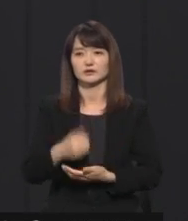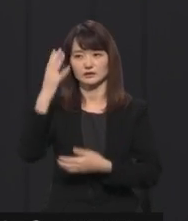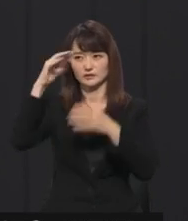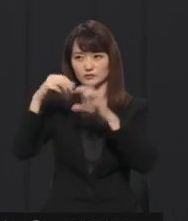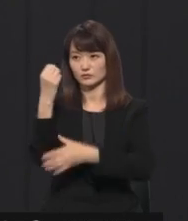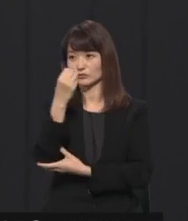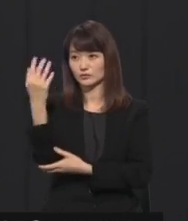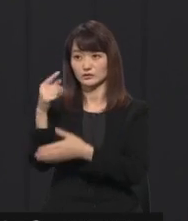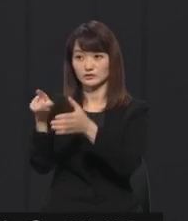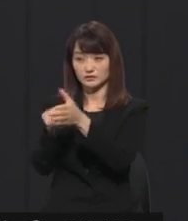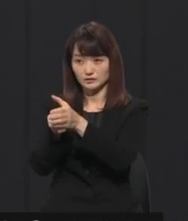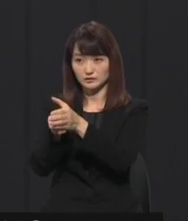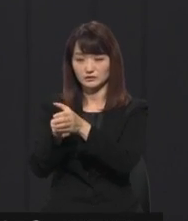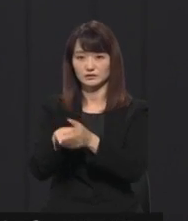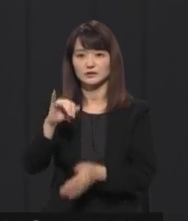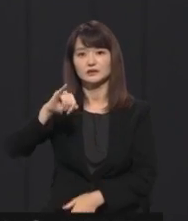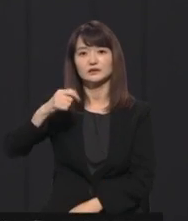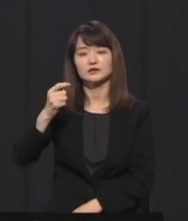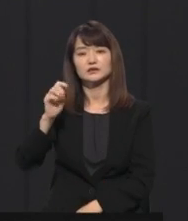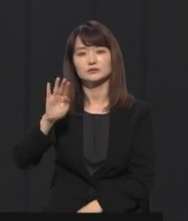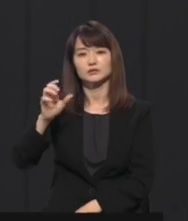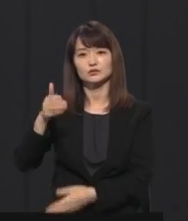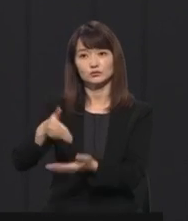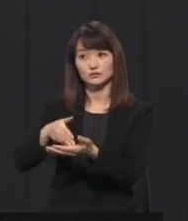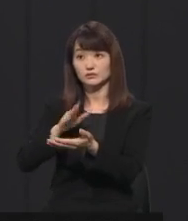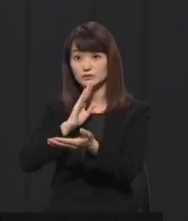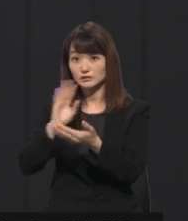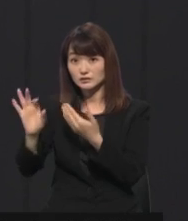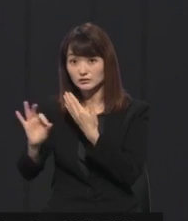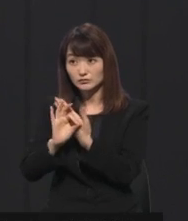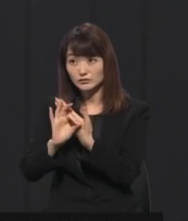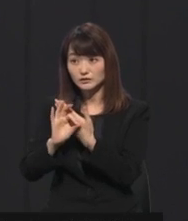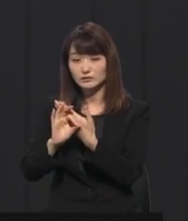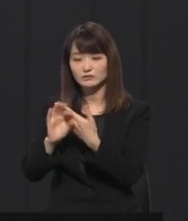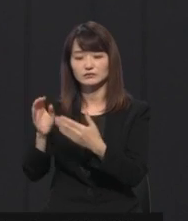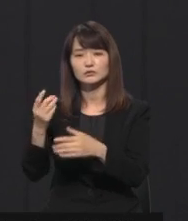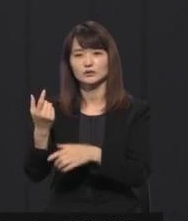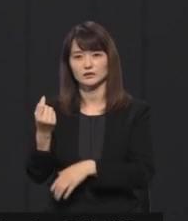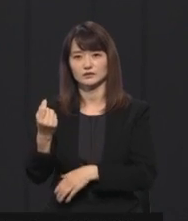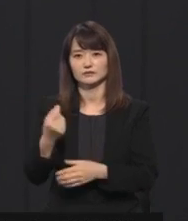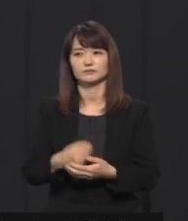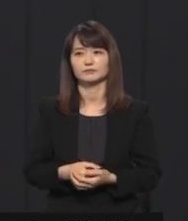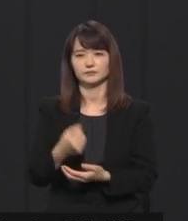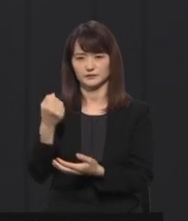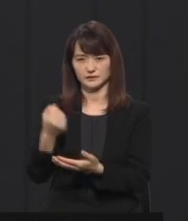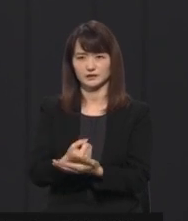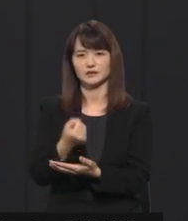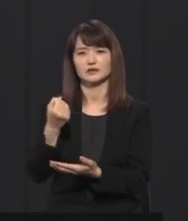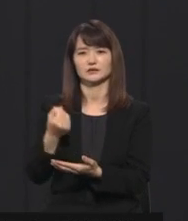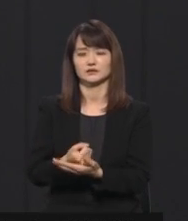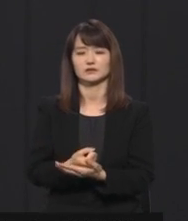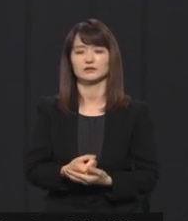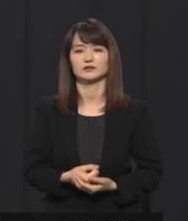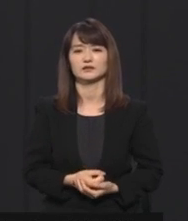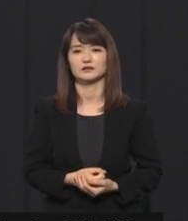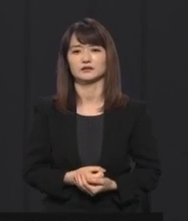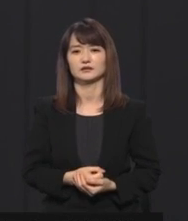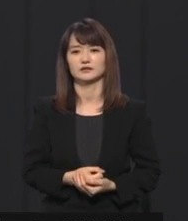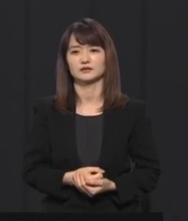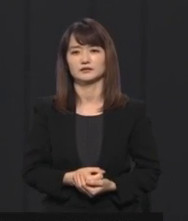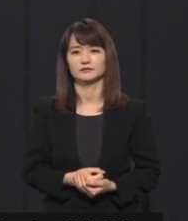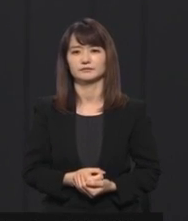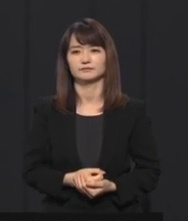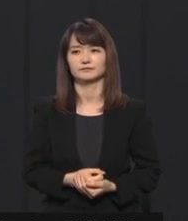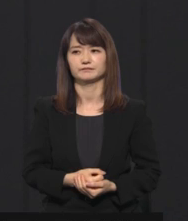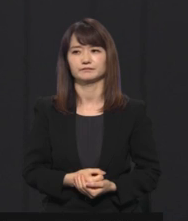언론이 jtbc 보도가 만약 사실이라면 다를게 하나도 없게 되는 거죠 그래서 되게 안타깝게 생각하고 있구요 저는 여기에 대해서 아까도